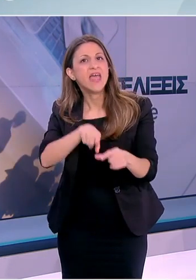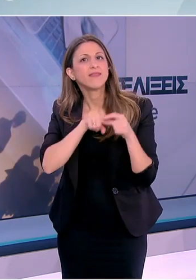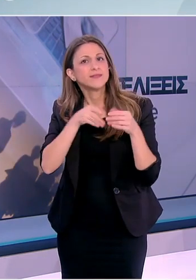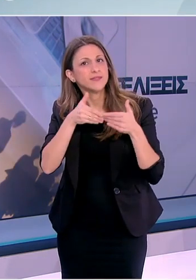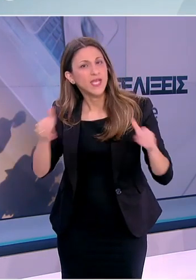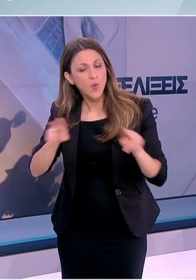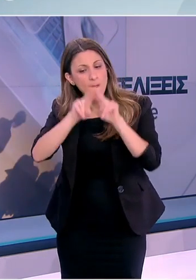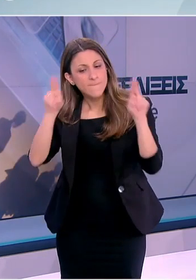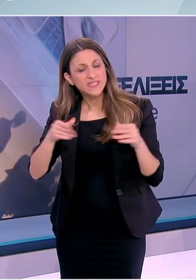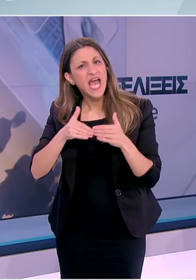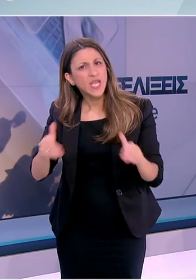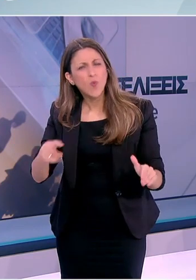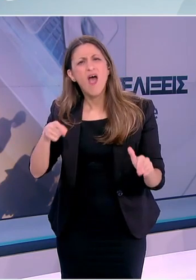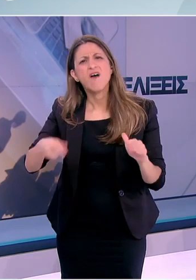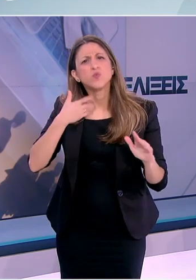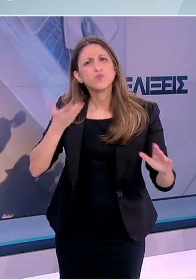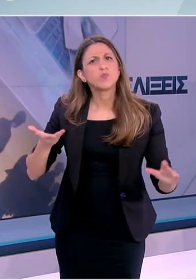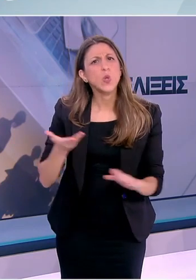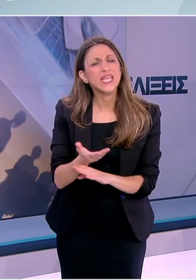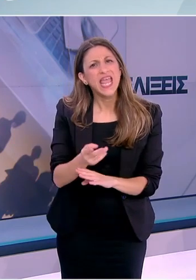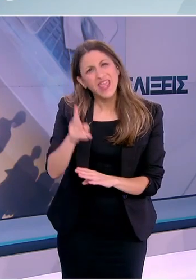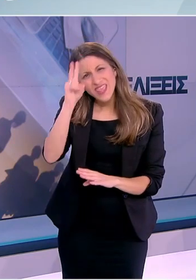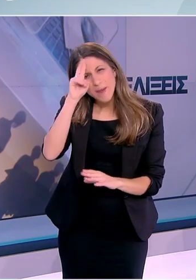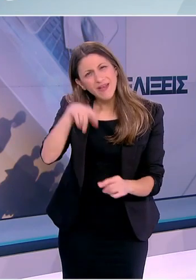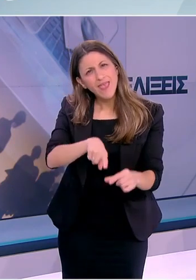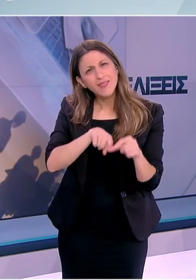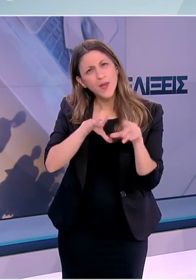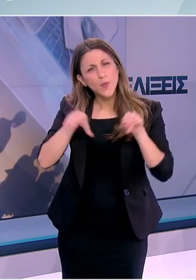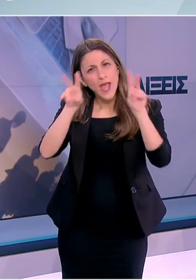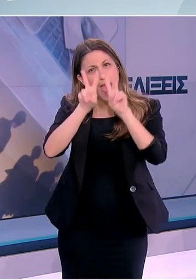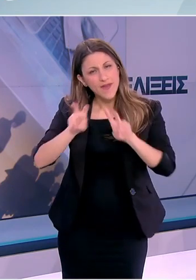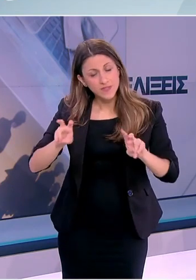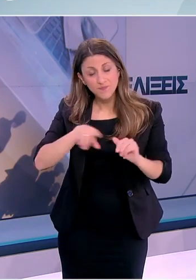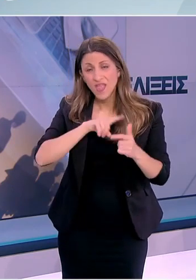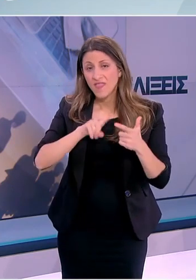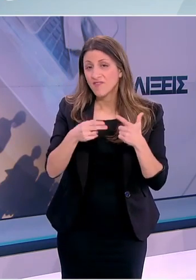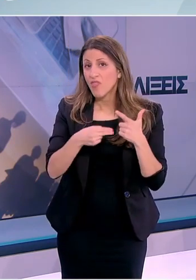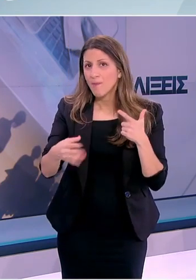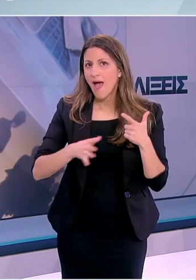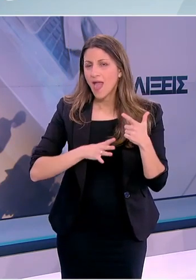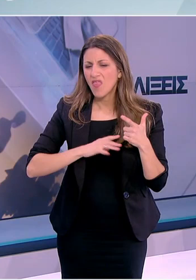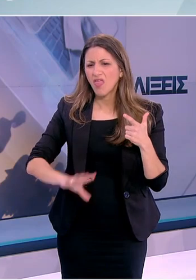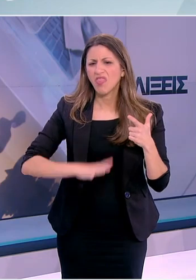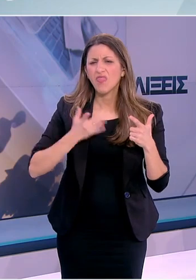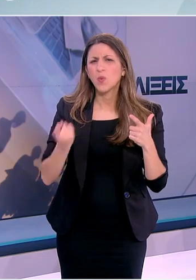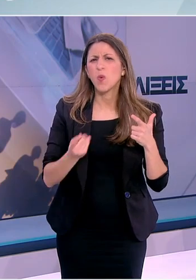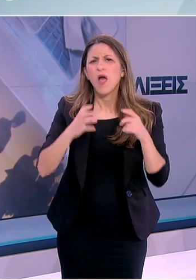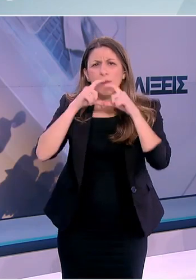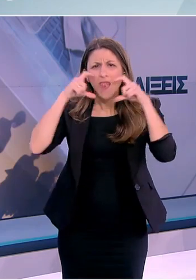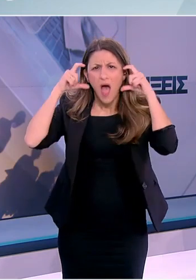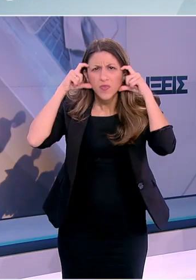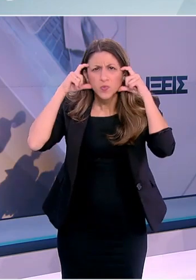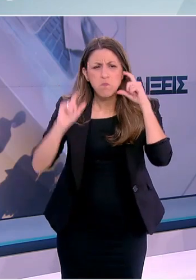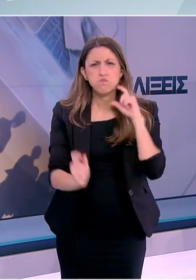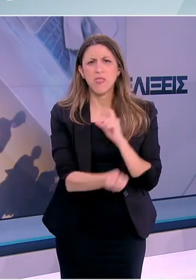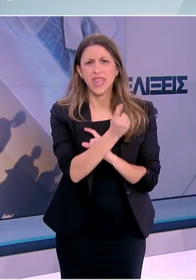Γερμανικής Εθνικής Ακαδημίας Επιστημών Λεοπολντίνα? Σας ανησυχεί ότι ο ελληνικός πληθυσμός έχει αποθαρρυνθεί στη χρήση μάσκας και δεν τη φορά